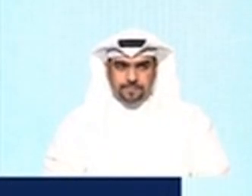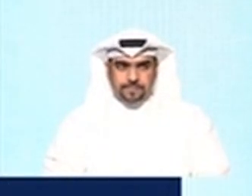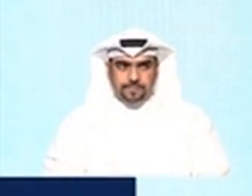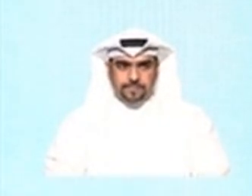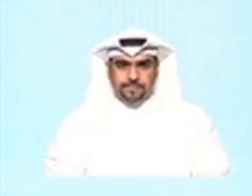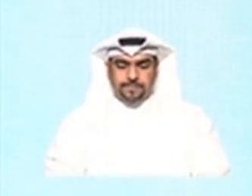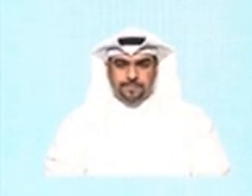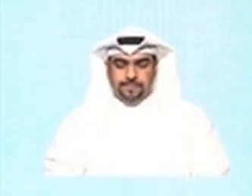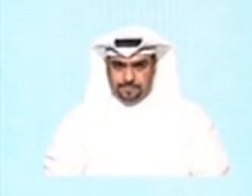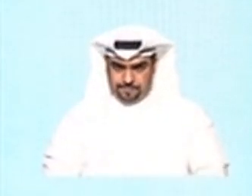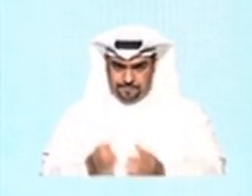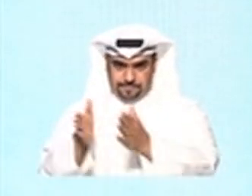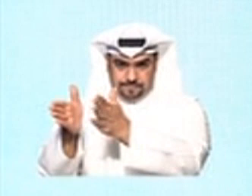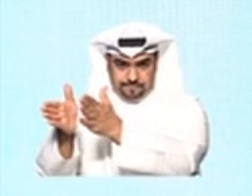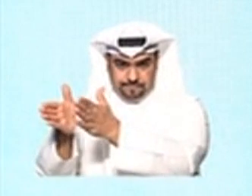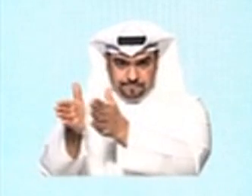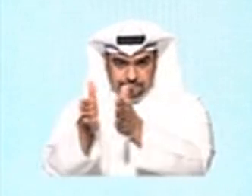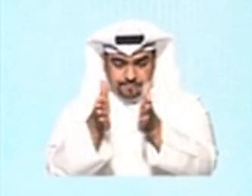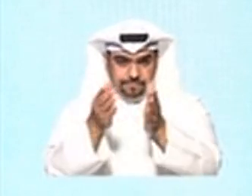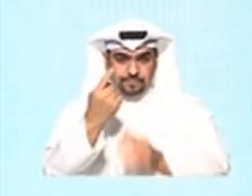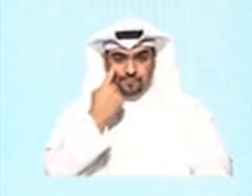مما سبق يتبين لنا